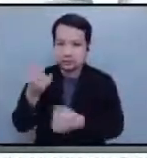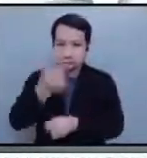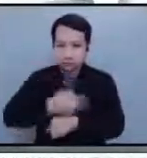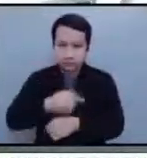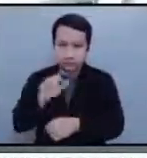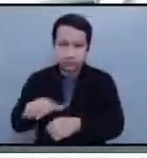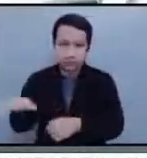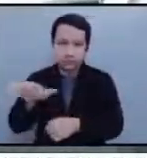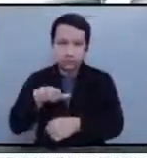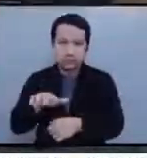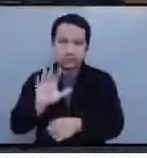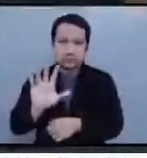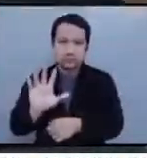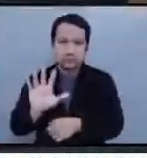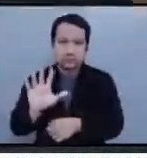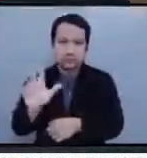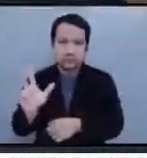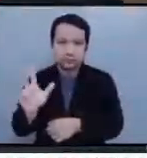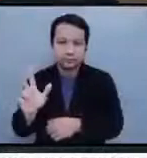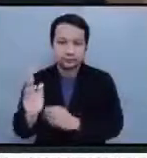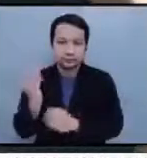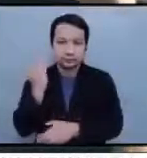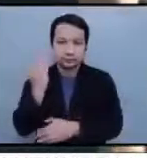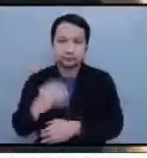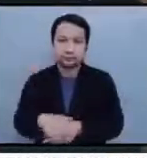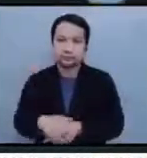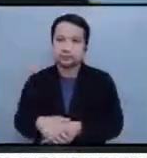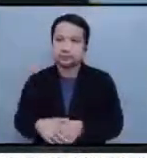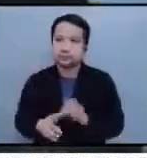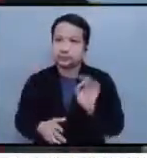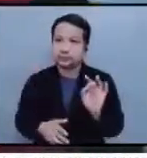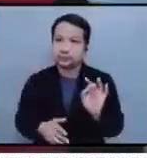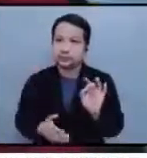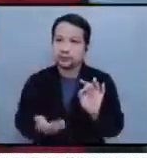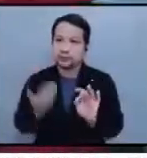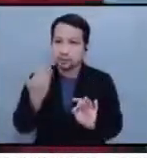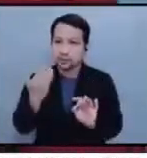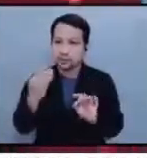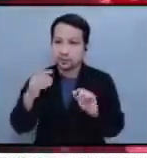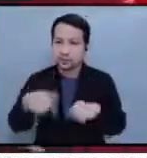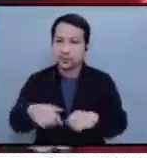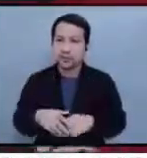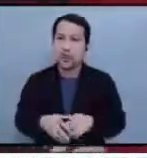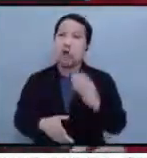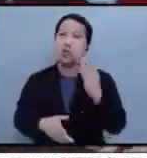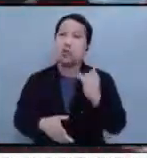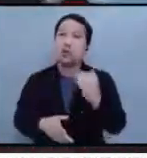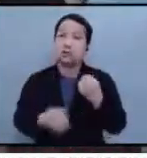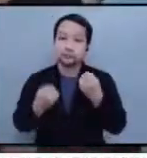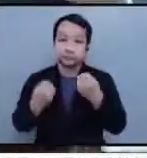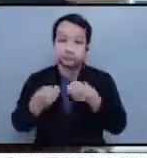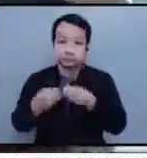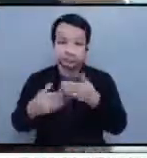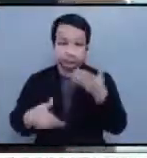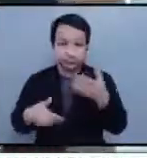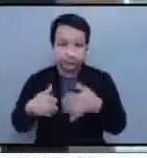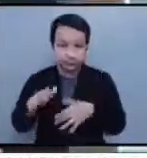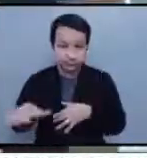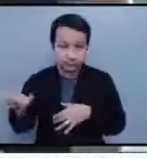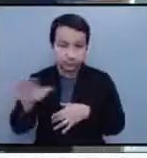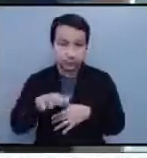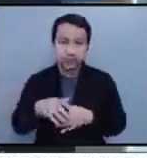alas 5:30 ng umaga hanggang alas 8 ng umaga yan. Ito'y dahil na rin sa dami ng bumabiyahe